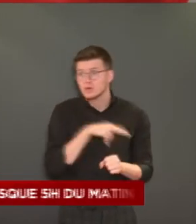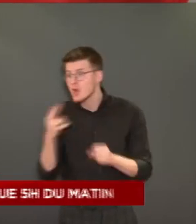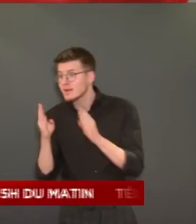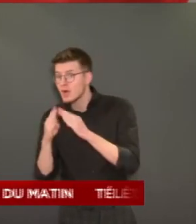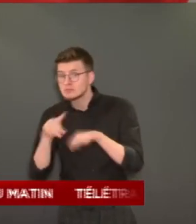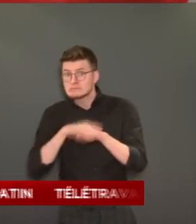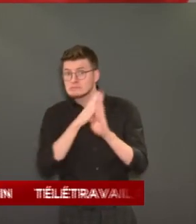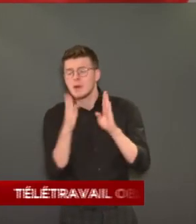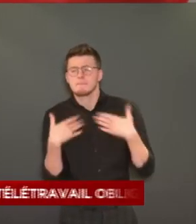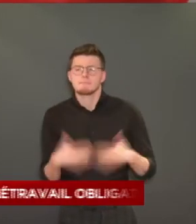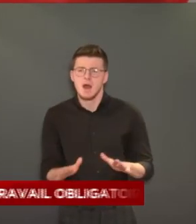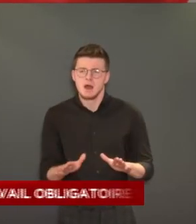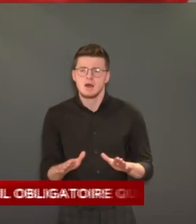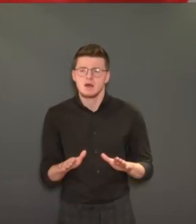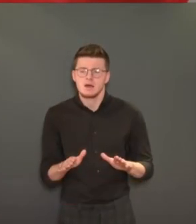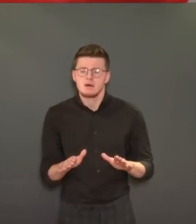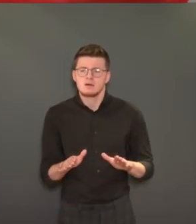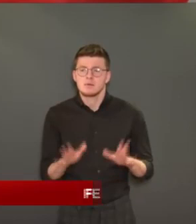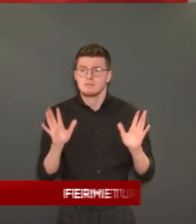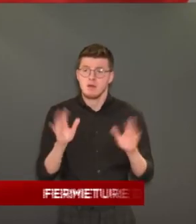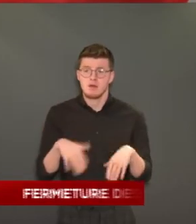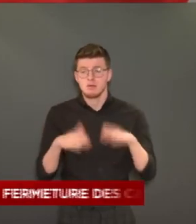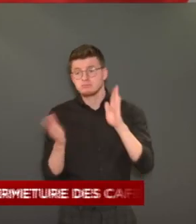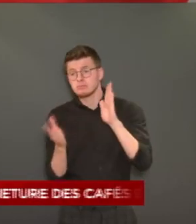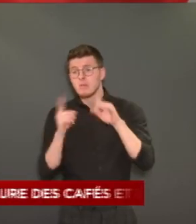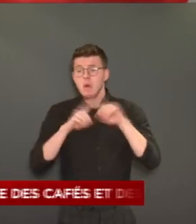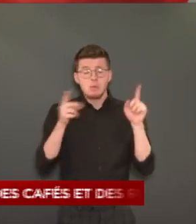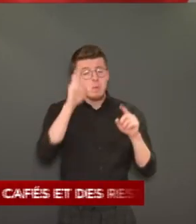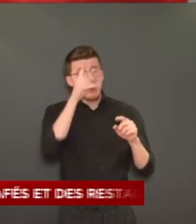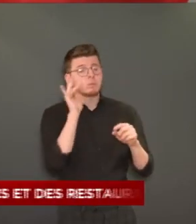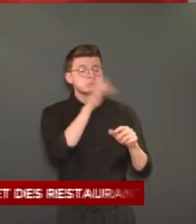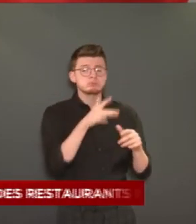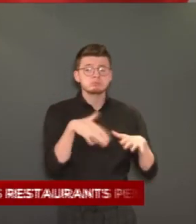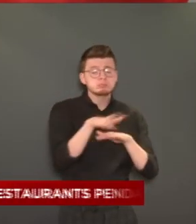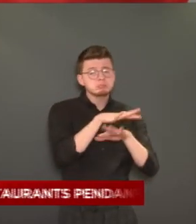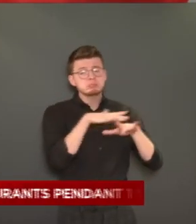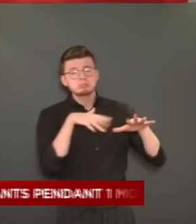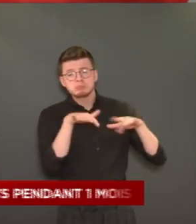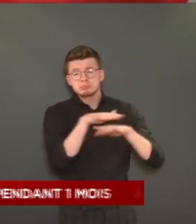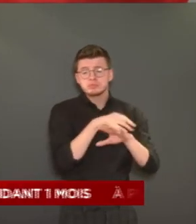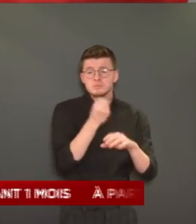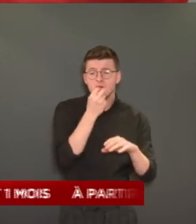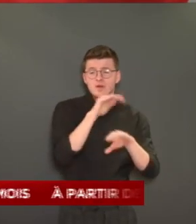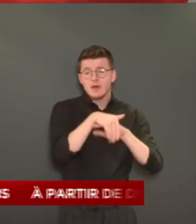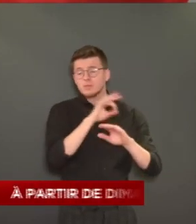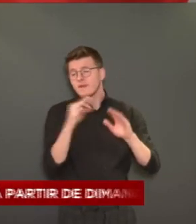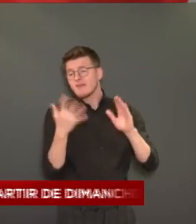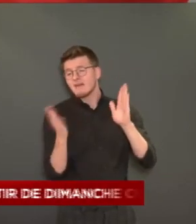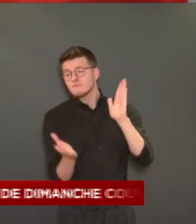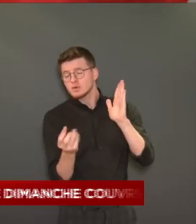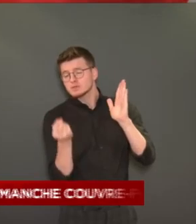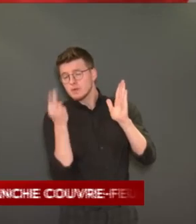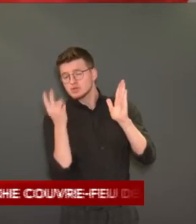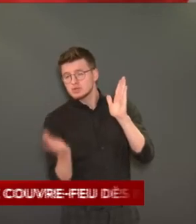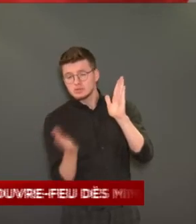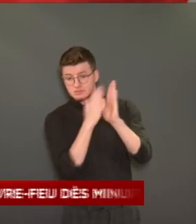c'est permis bien sûr. Mais tout le reste, c'est non. De minuit à 5 heures du matin, c'est non. Et pourquoi est-ce qu'on le fait ? Eh